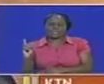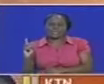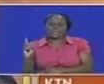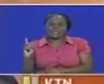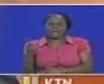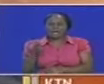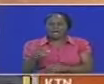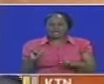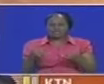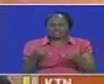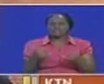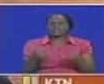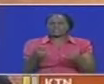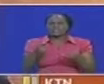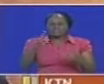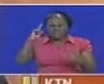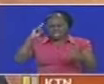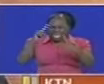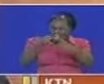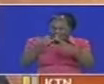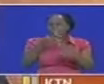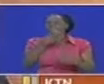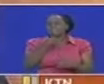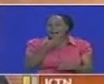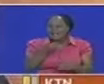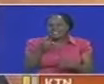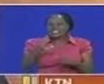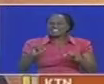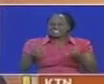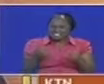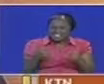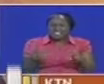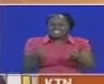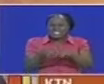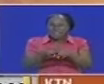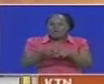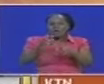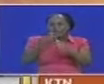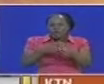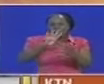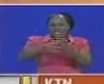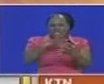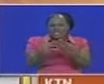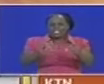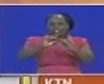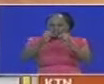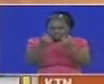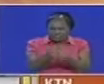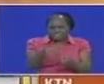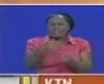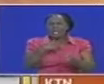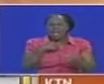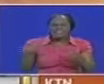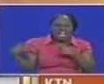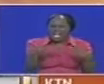Na taarifa ifuatayo inawalenga wanaume. Ni taarifa ambayo katika mitandao ya kijamii imekuwa na malumbano makali kabla kuja studioni,